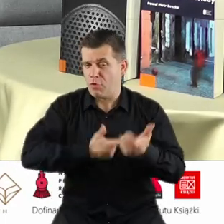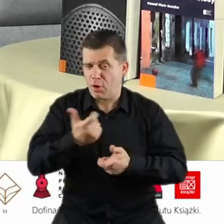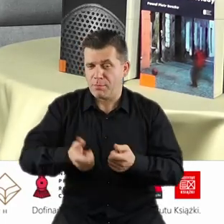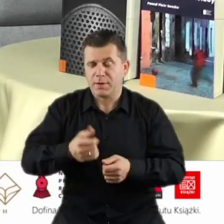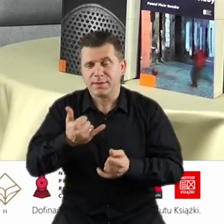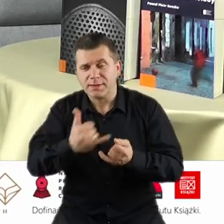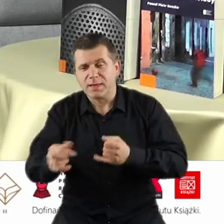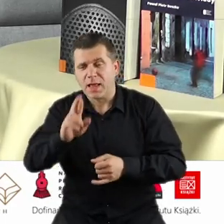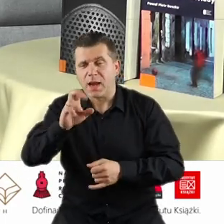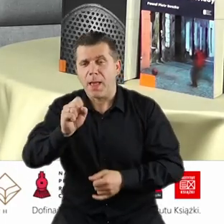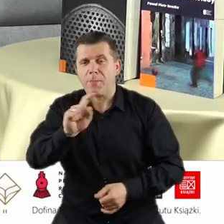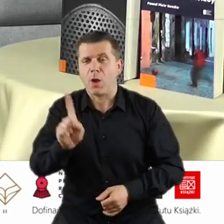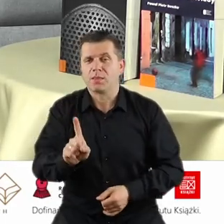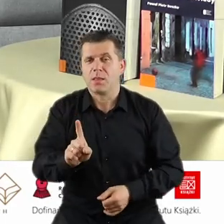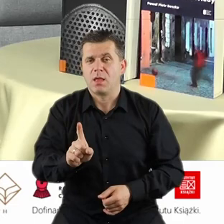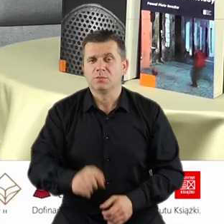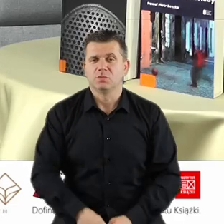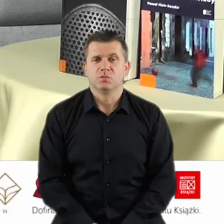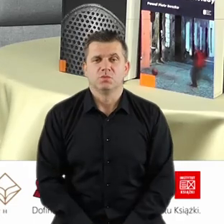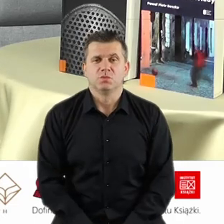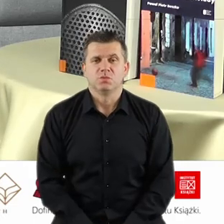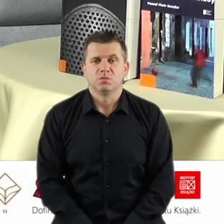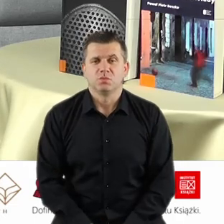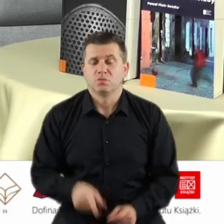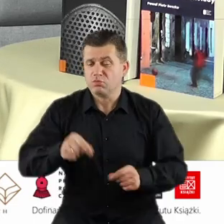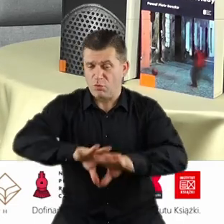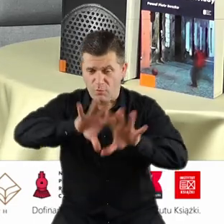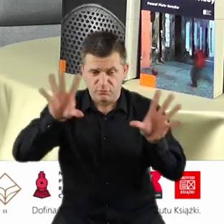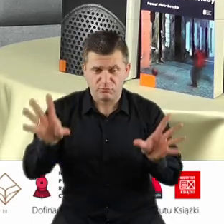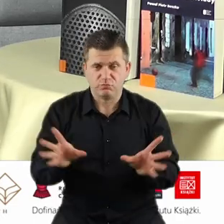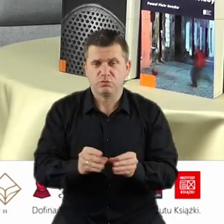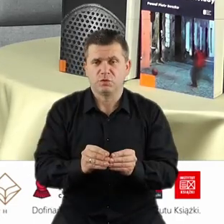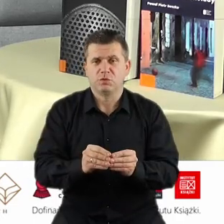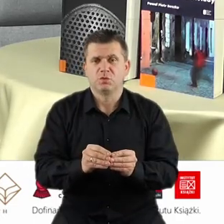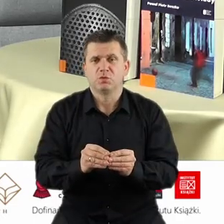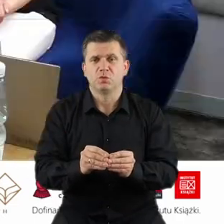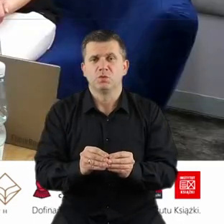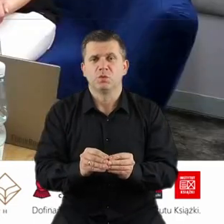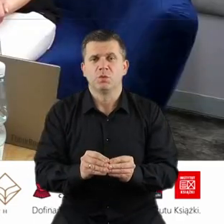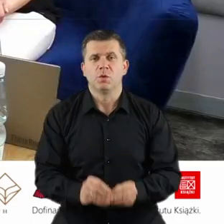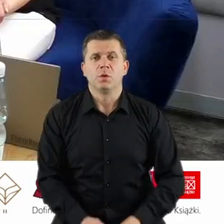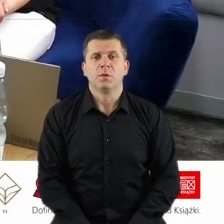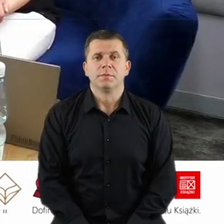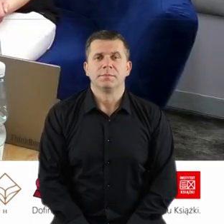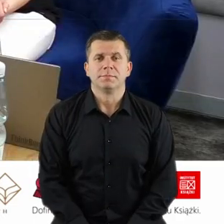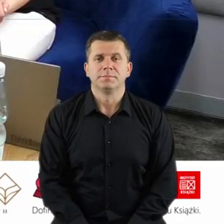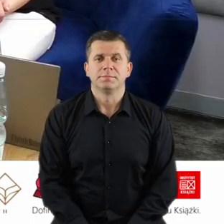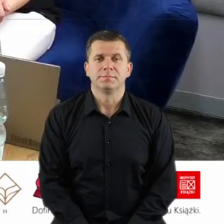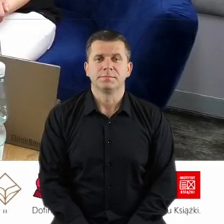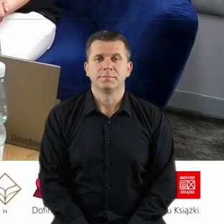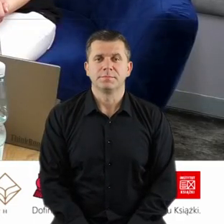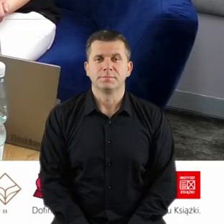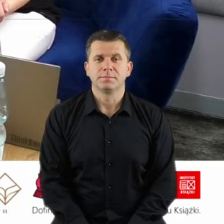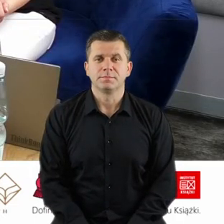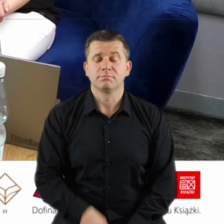I oprócz tego robiłem reportaże. Więc to wszystko jakby